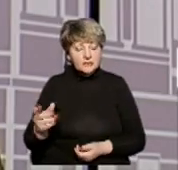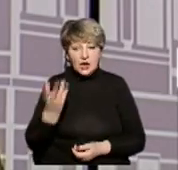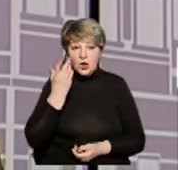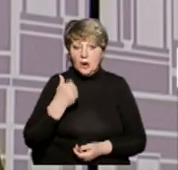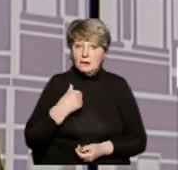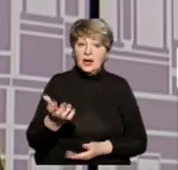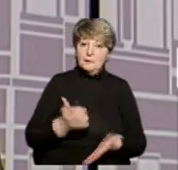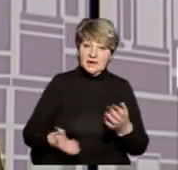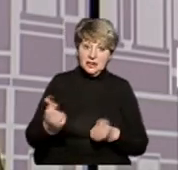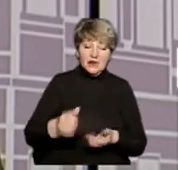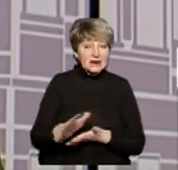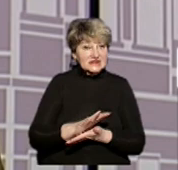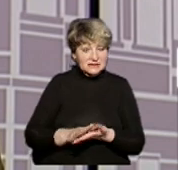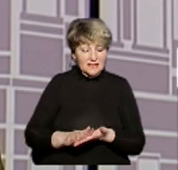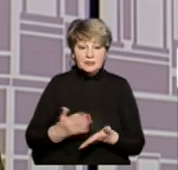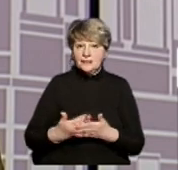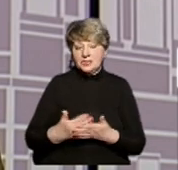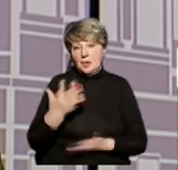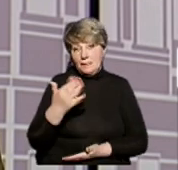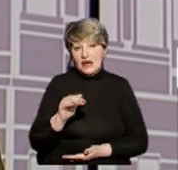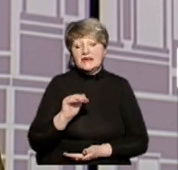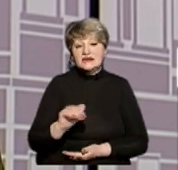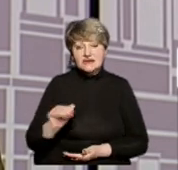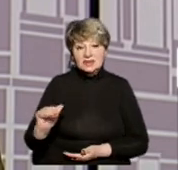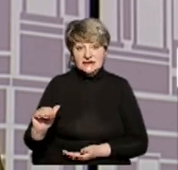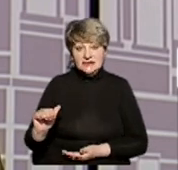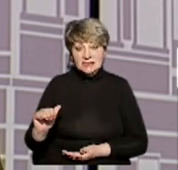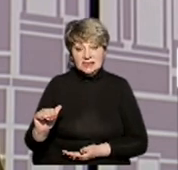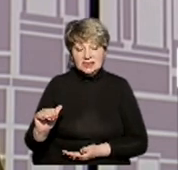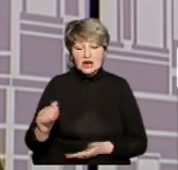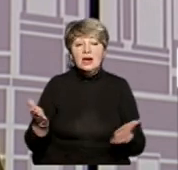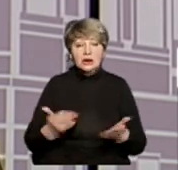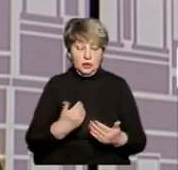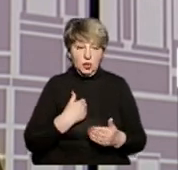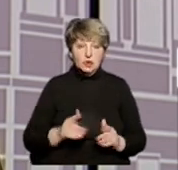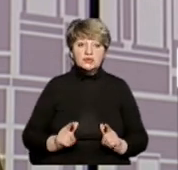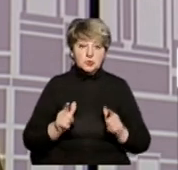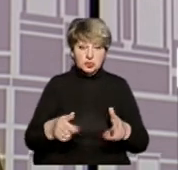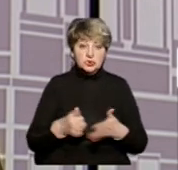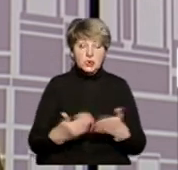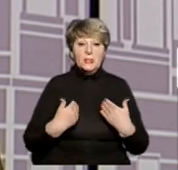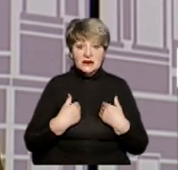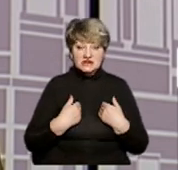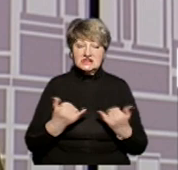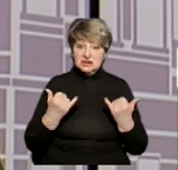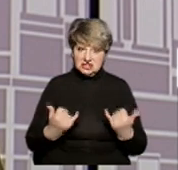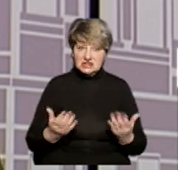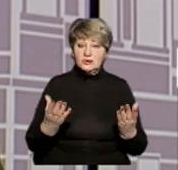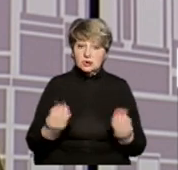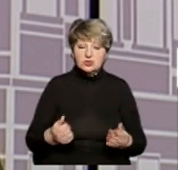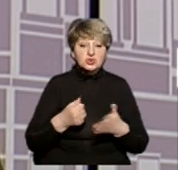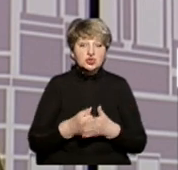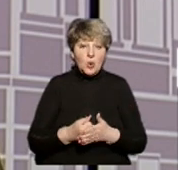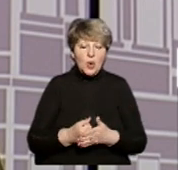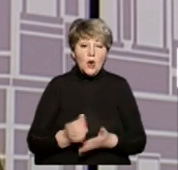Коли ми приймали заяви, десь чоловік 5 таких дітей, які хочуть прийти до нас. Це на сьогоднішній день. Звісно, що до